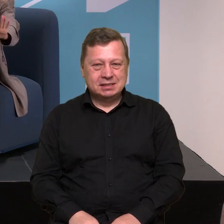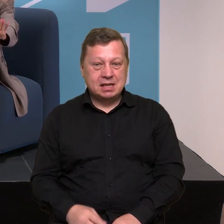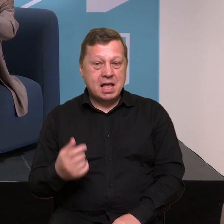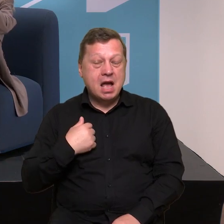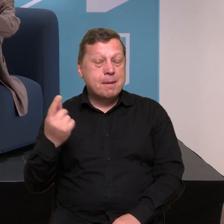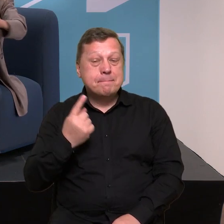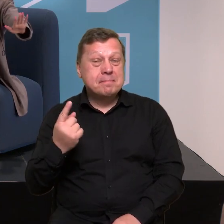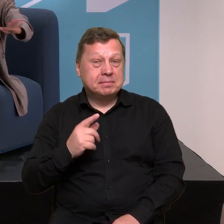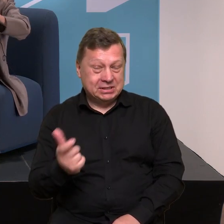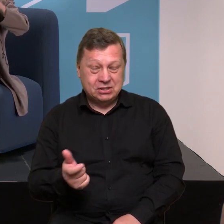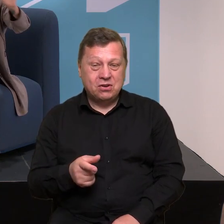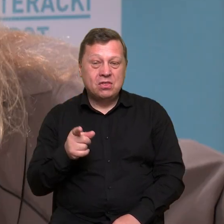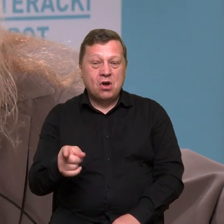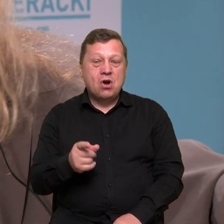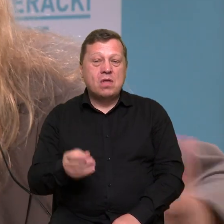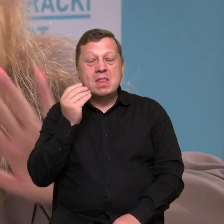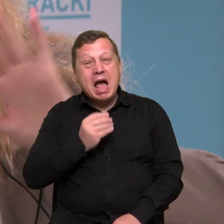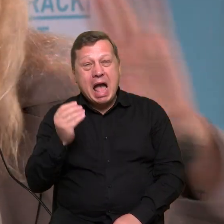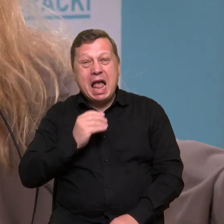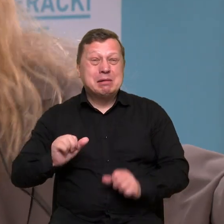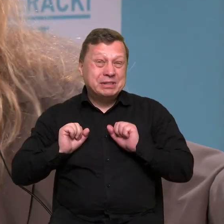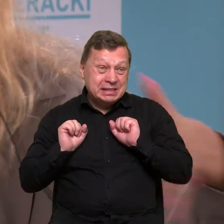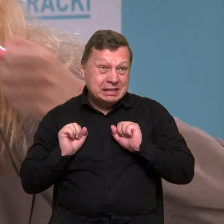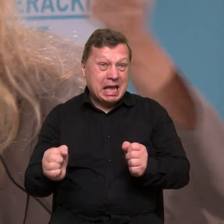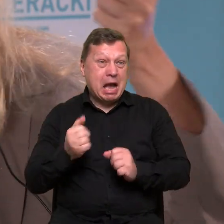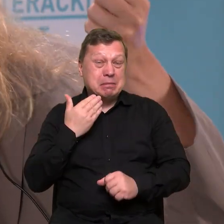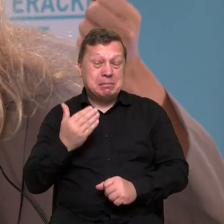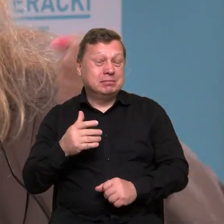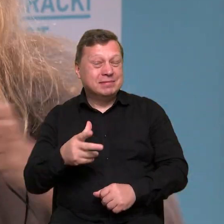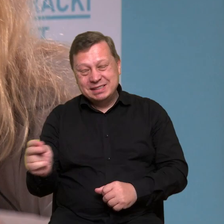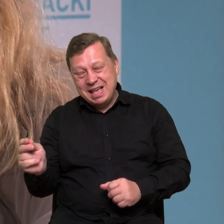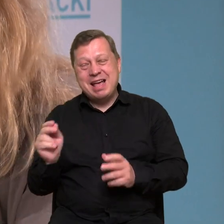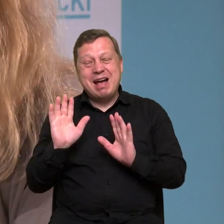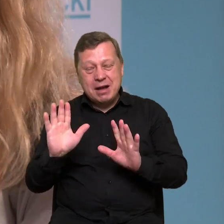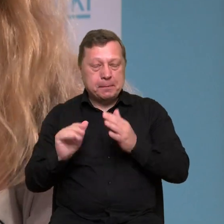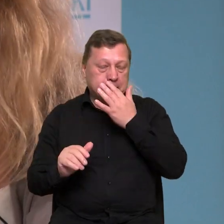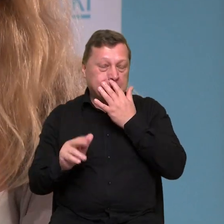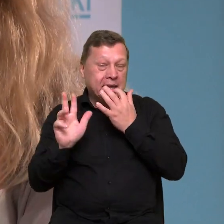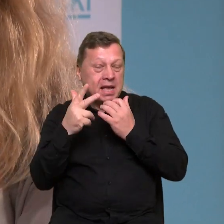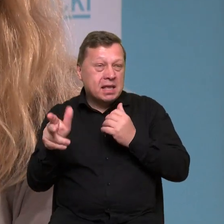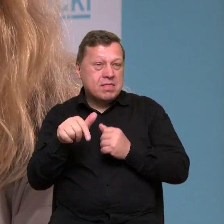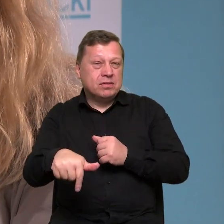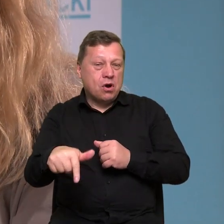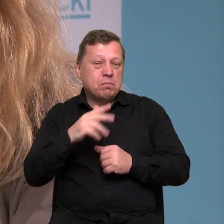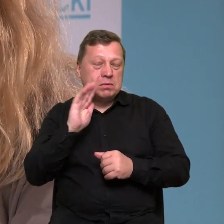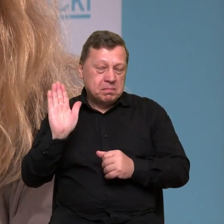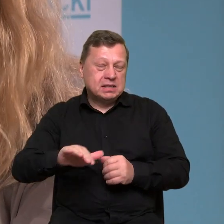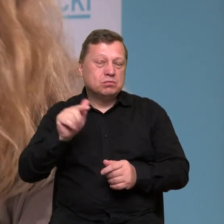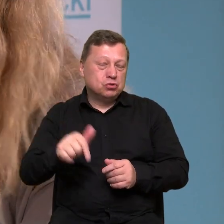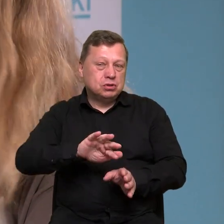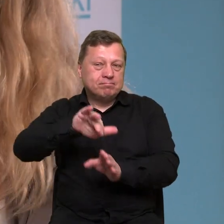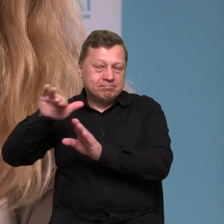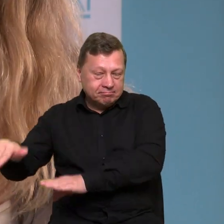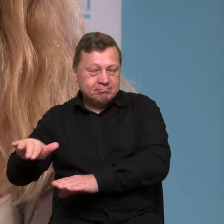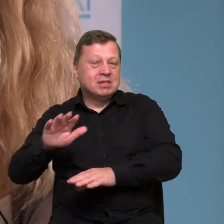Myślę, że to nie jest najlepszy motor. Kiedyś trzeba będzie go, ten motor odłożyć na bok i